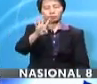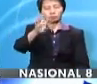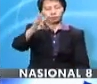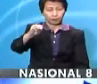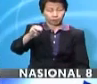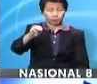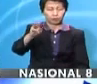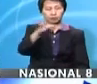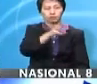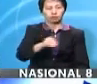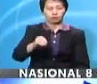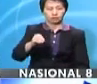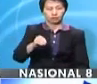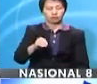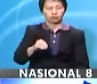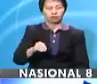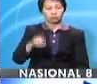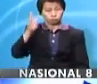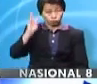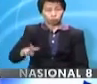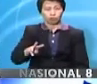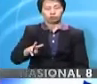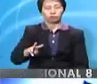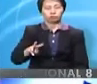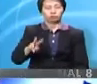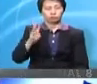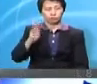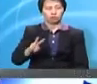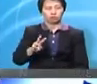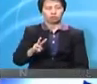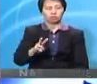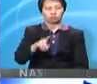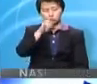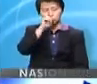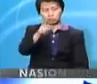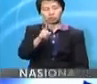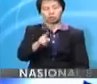okay? Dan yang compulsory adalah sememangnya